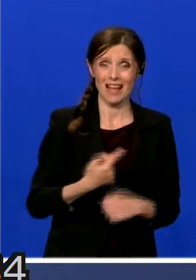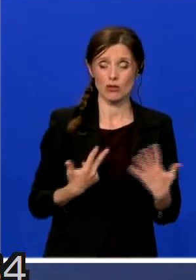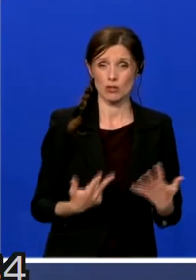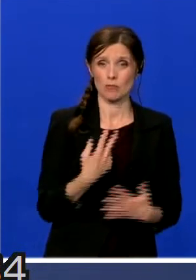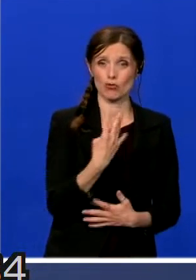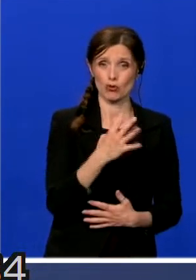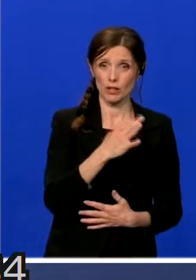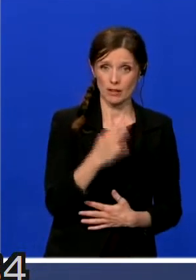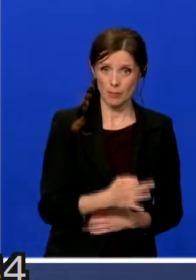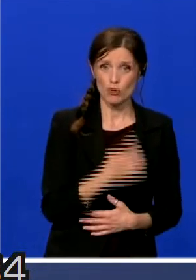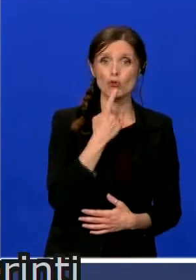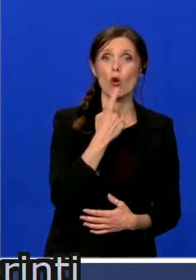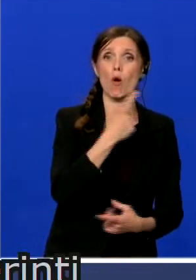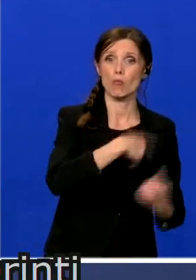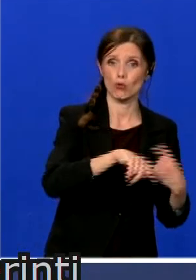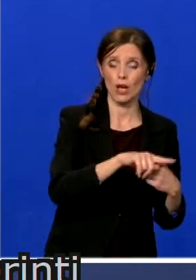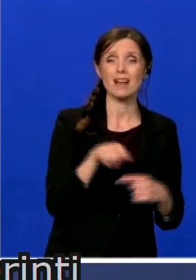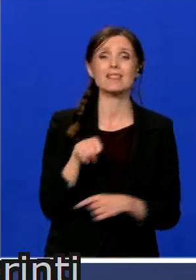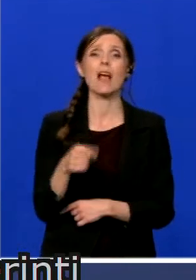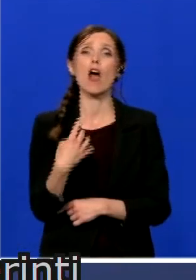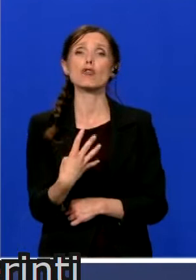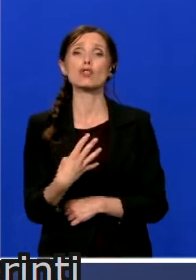52,84% su muškarci, a